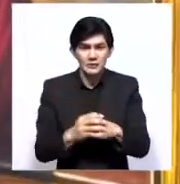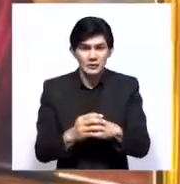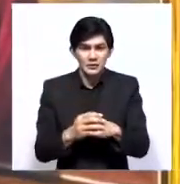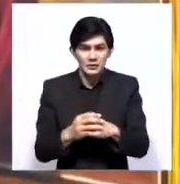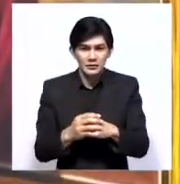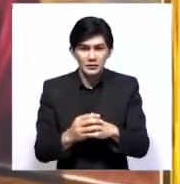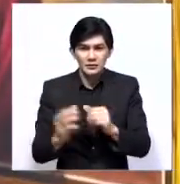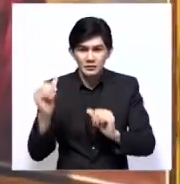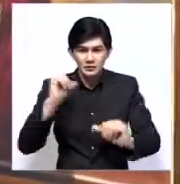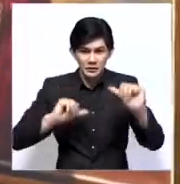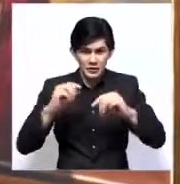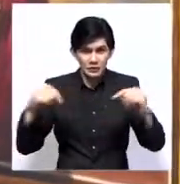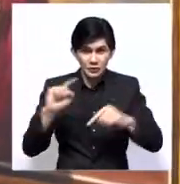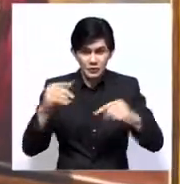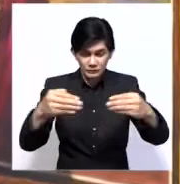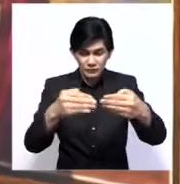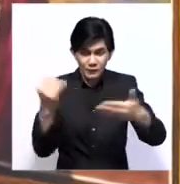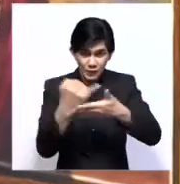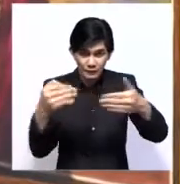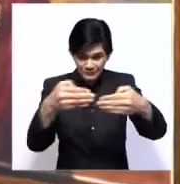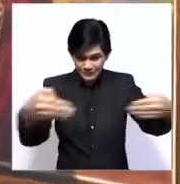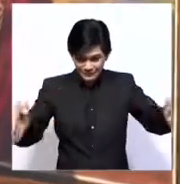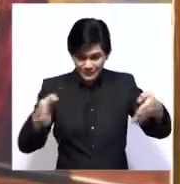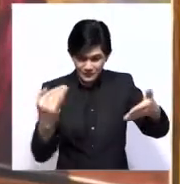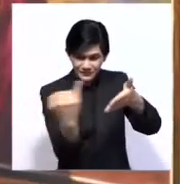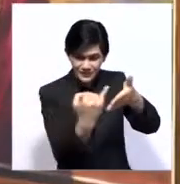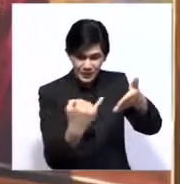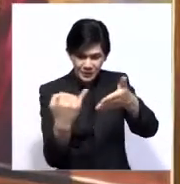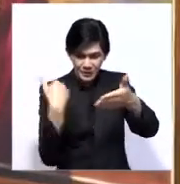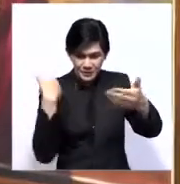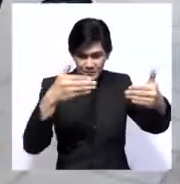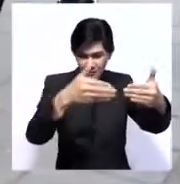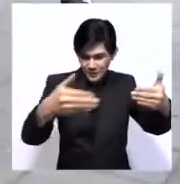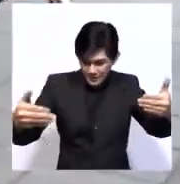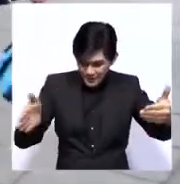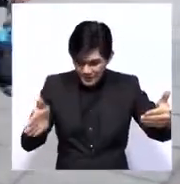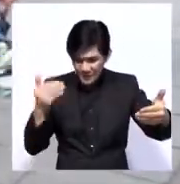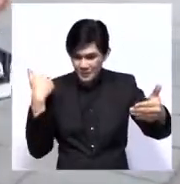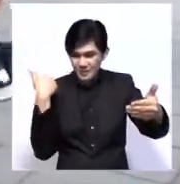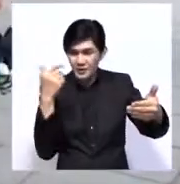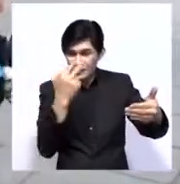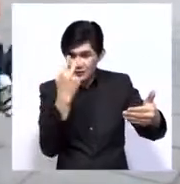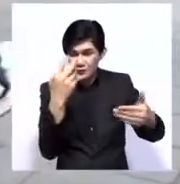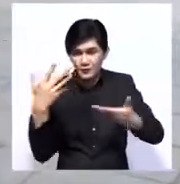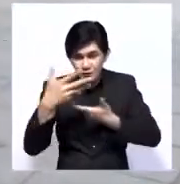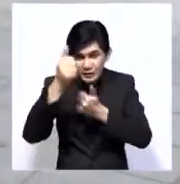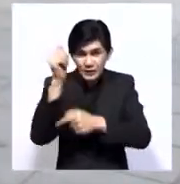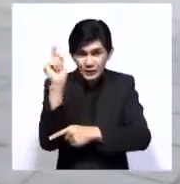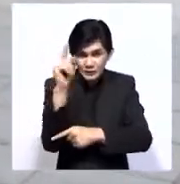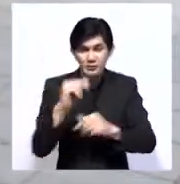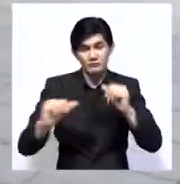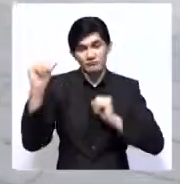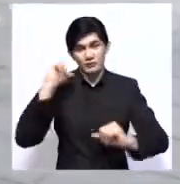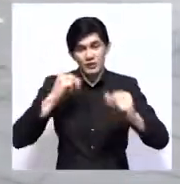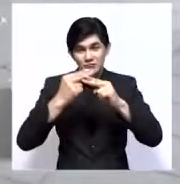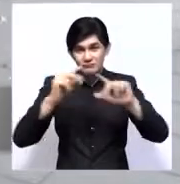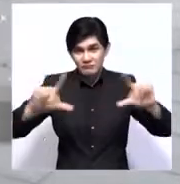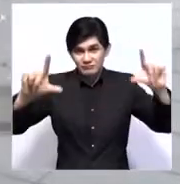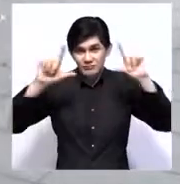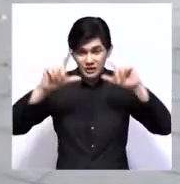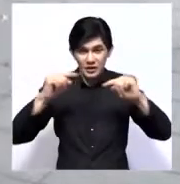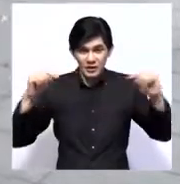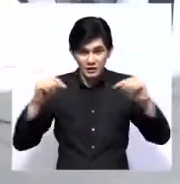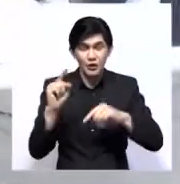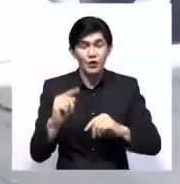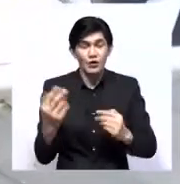งอยู่ที่บริเวณกำแพงมหาวิทยาลัยซึ่งแน่นอนนะครับว่าจุดเด่นนะครับที่หลายคนให้ความสนใจเลยนะครับก็คือเป็นตัวละครดังจากละ